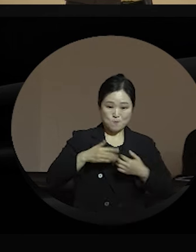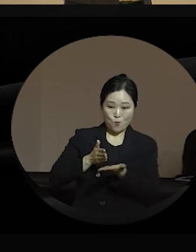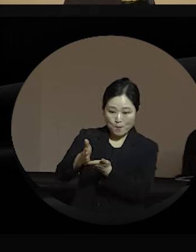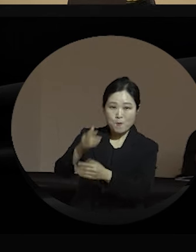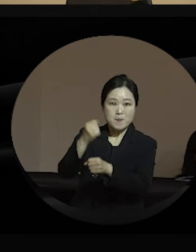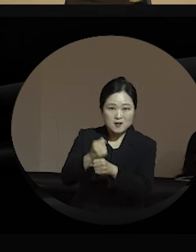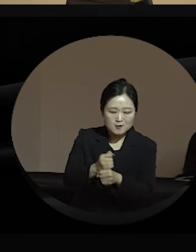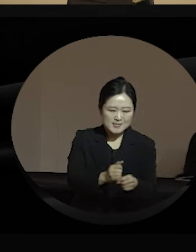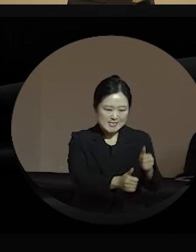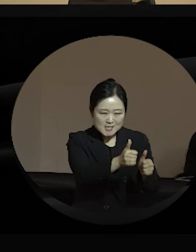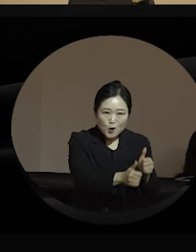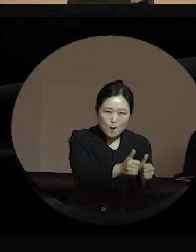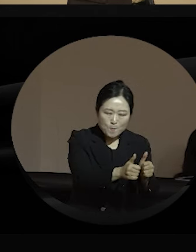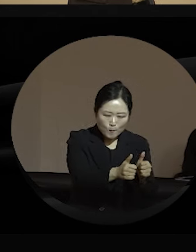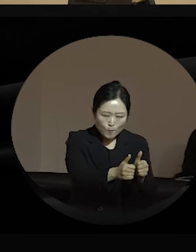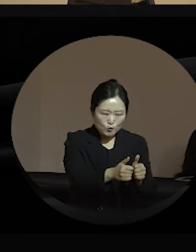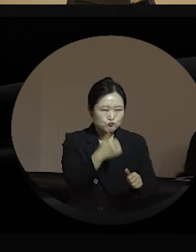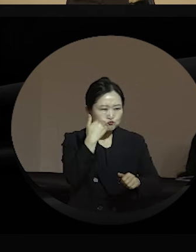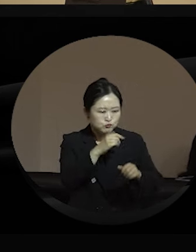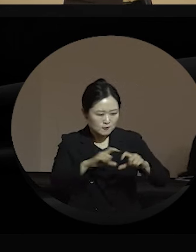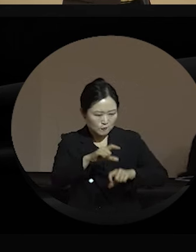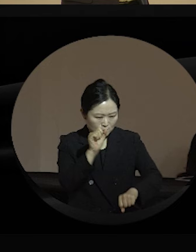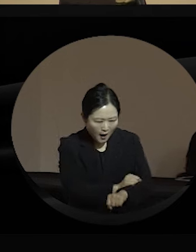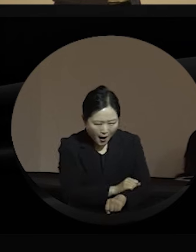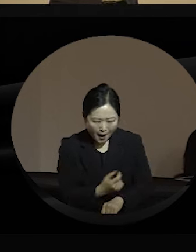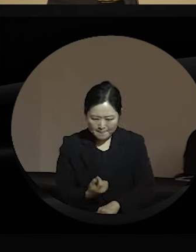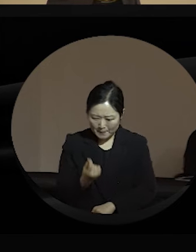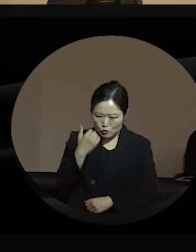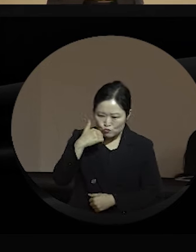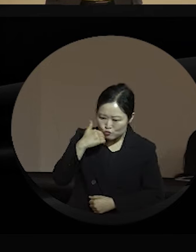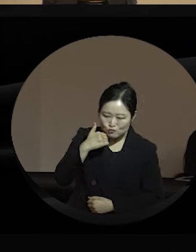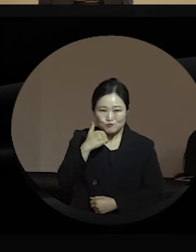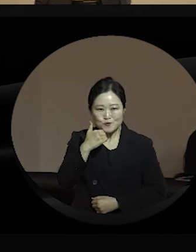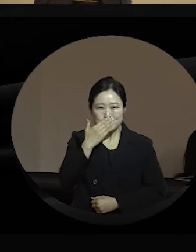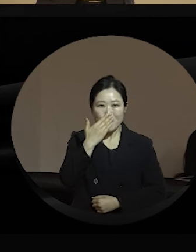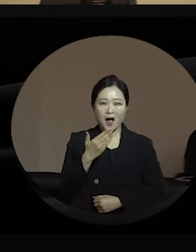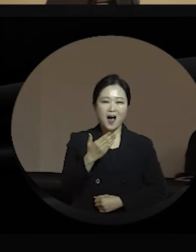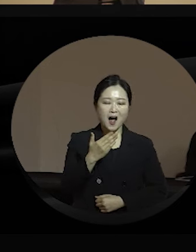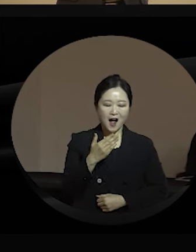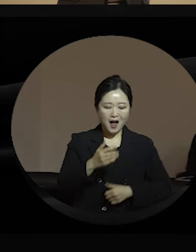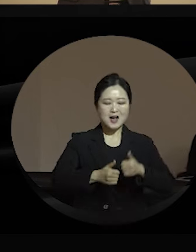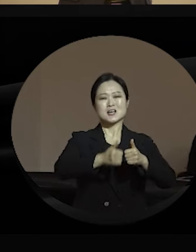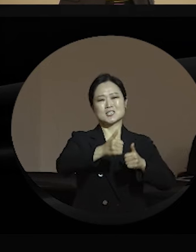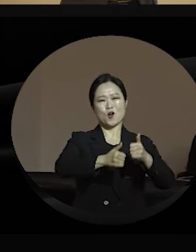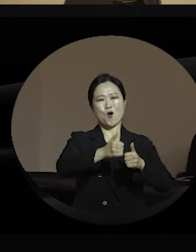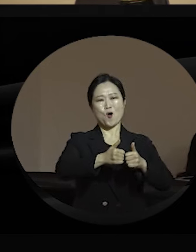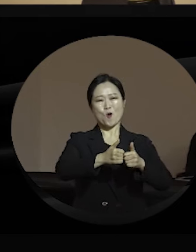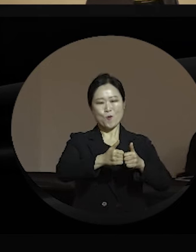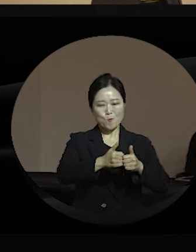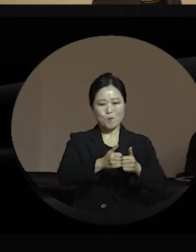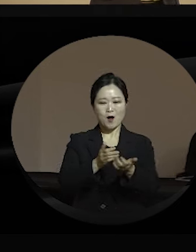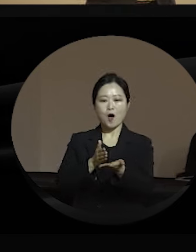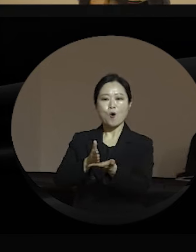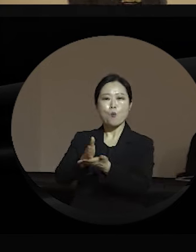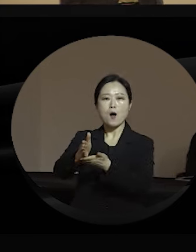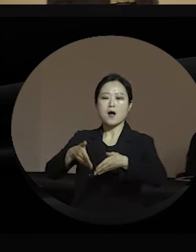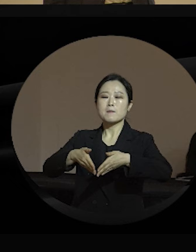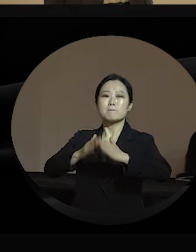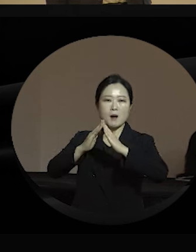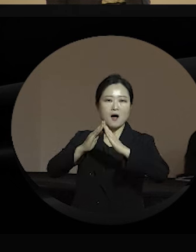시험 보고 누가 더 잘하나 누가 더 빨리 하나, 방학 때 미리 전략 시뮬레이션 게임 미리 배워서 다른 애들보다